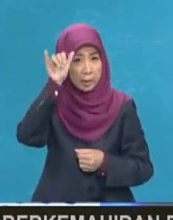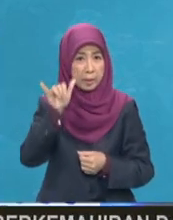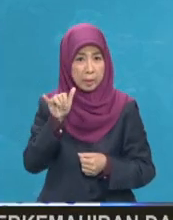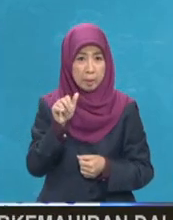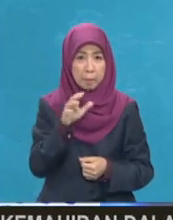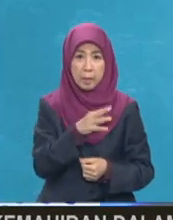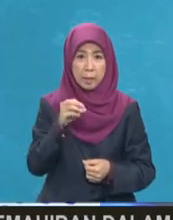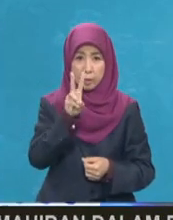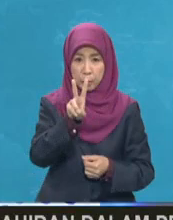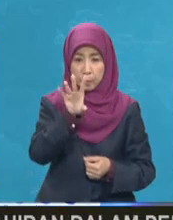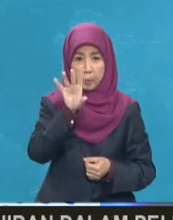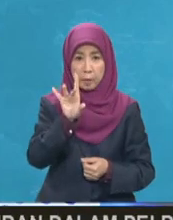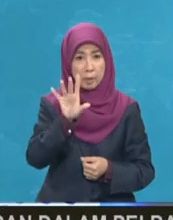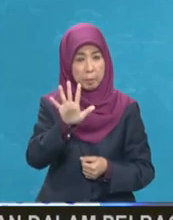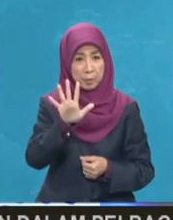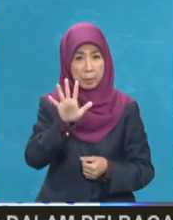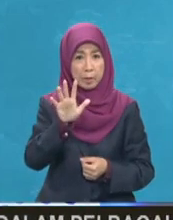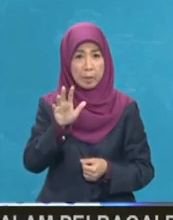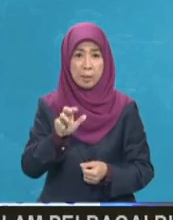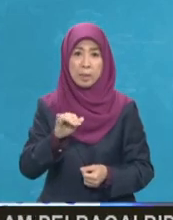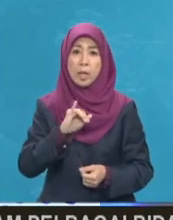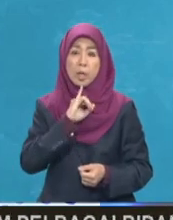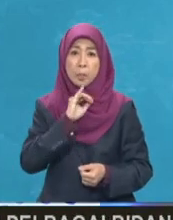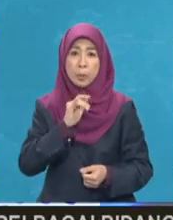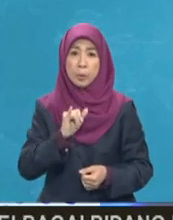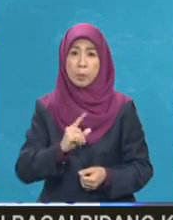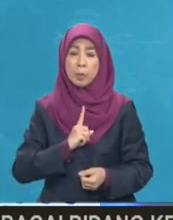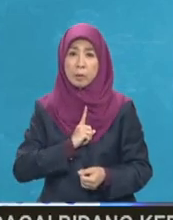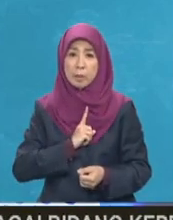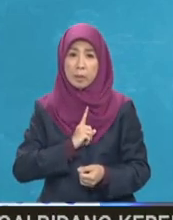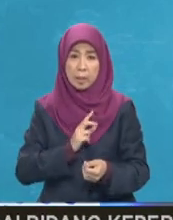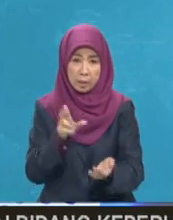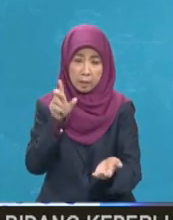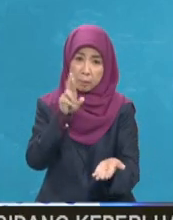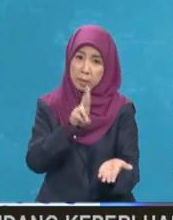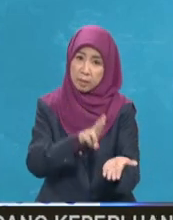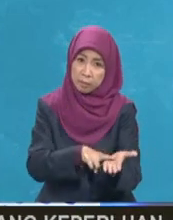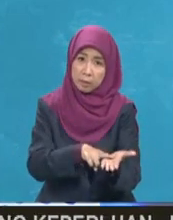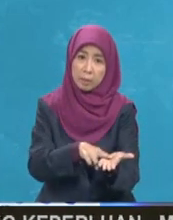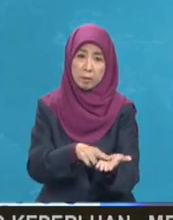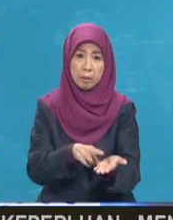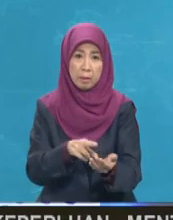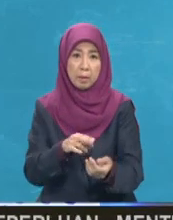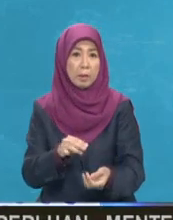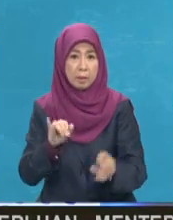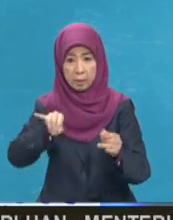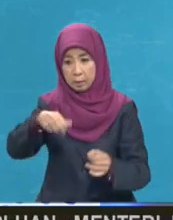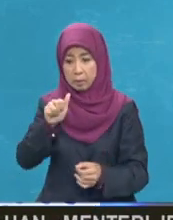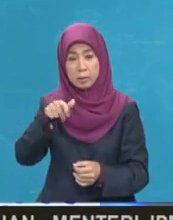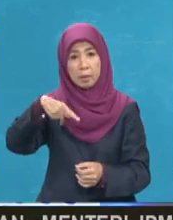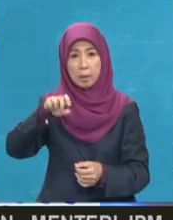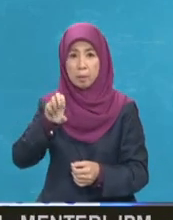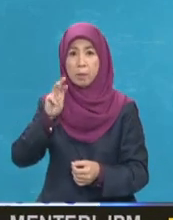dan 25 orang ibu tunggal yang berdaftar dengan jabatan pembangunan masyarakat japink lewat petang kemarin